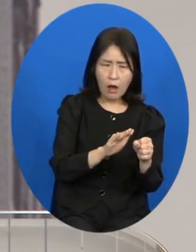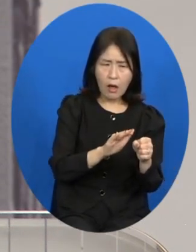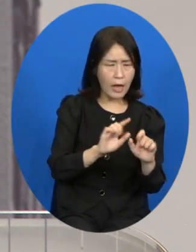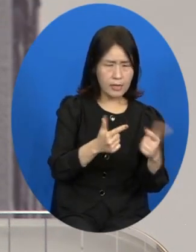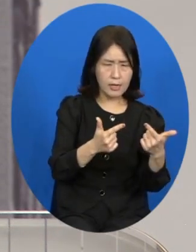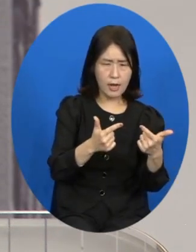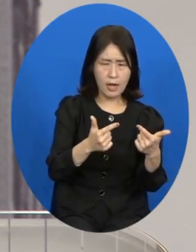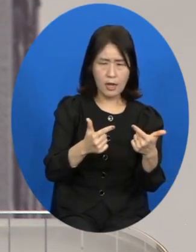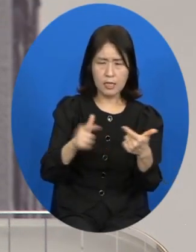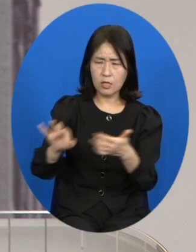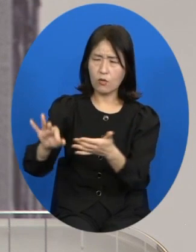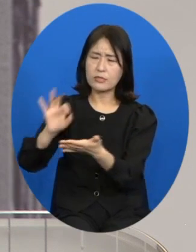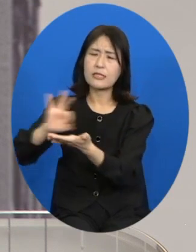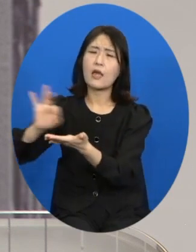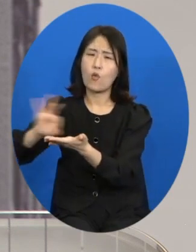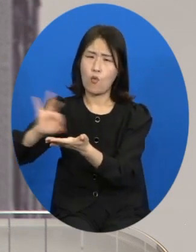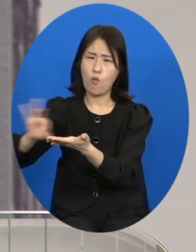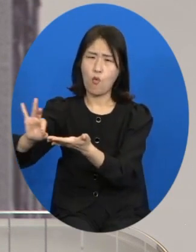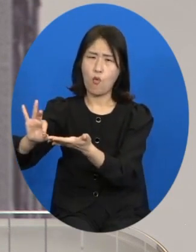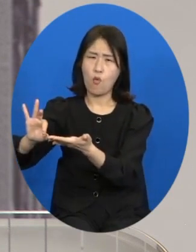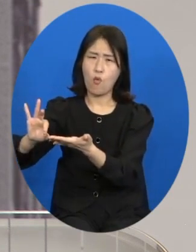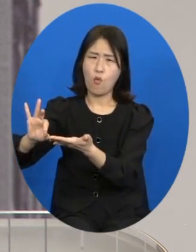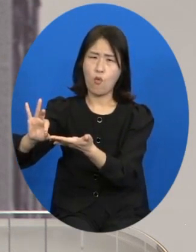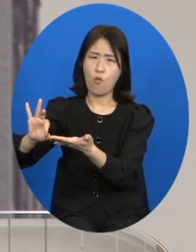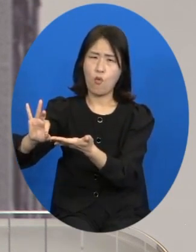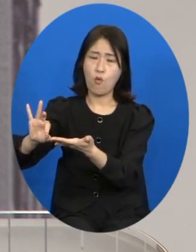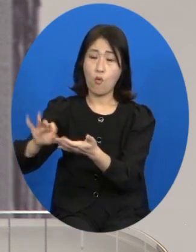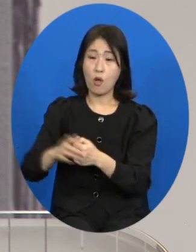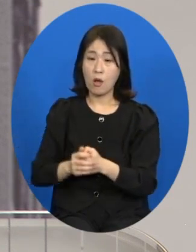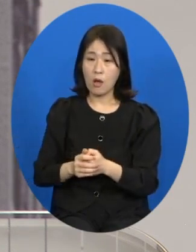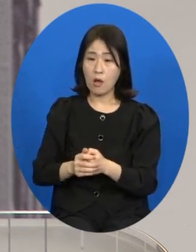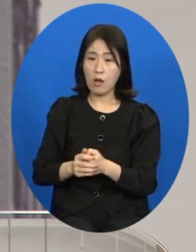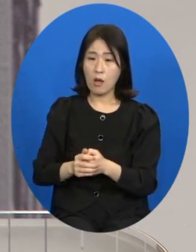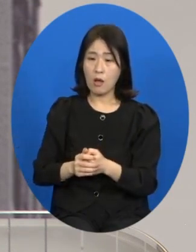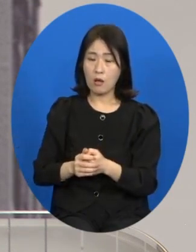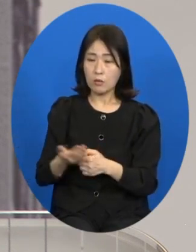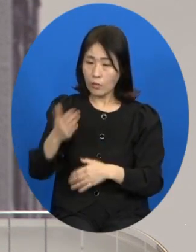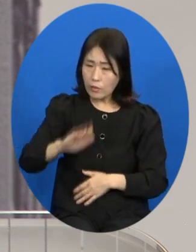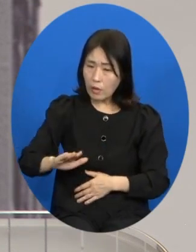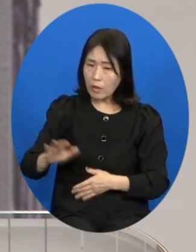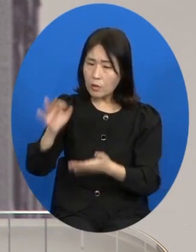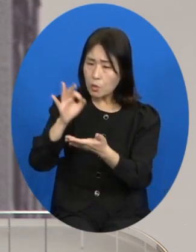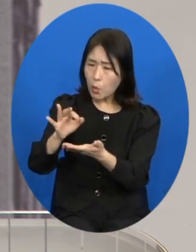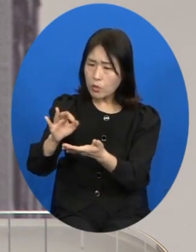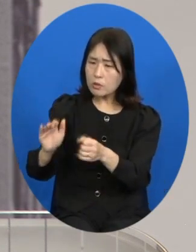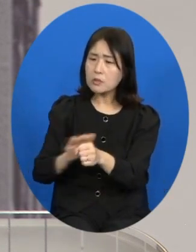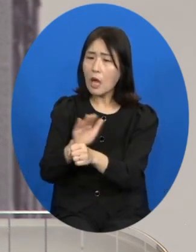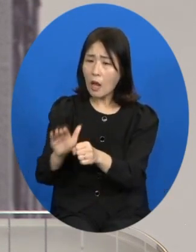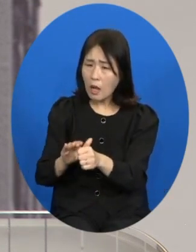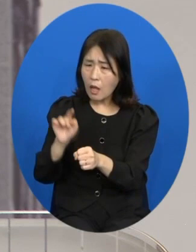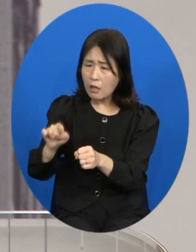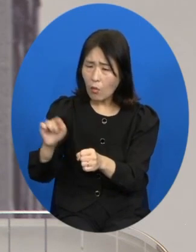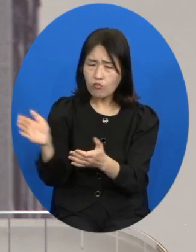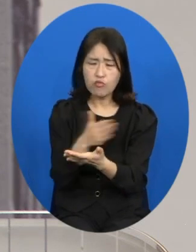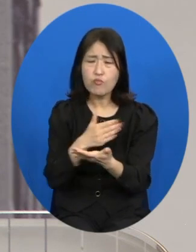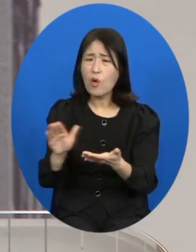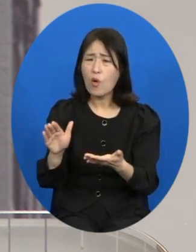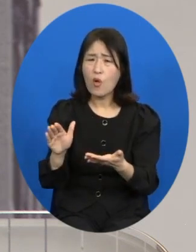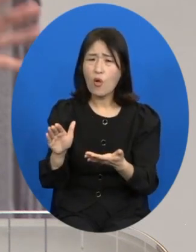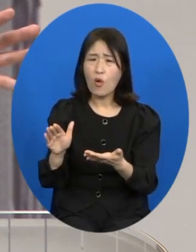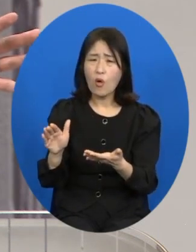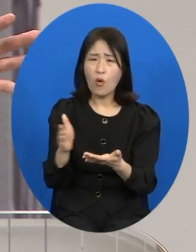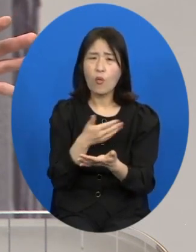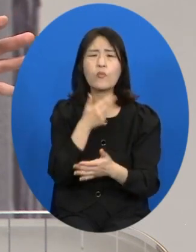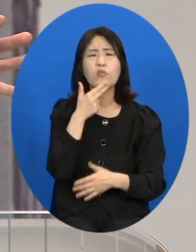재물을 사랑해요 분별이 없는 거예요 지혜가 없는 겁니다 우리의 삶에 많은 일들이 있죠 중요한